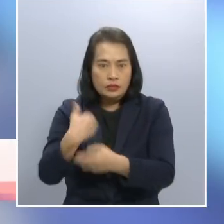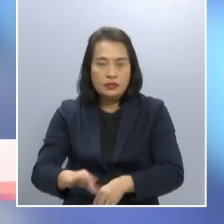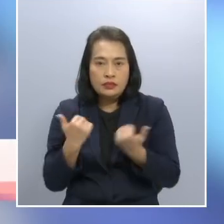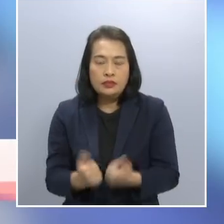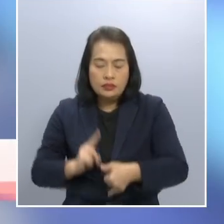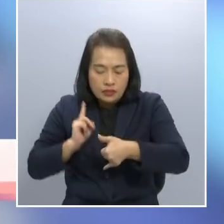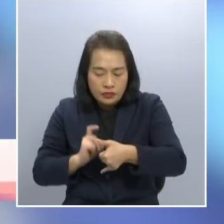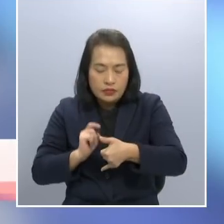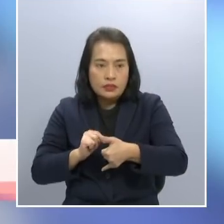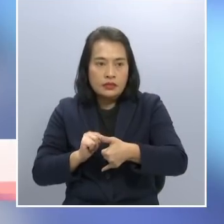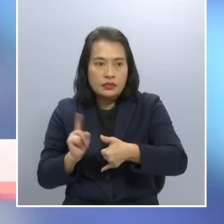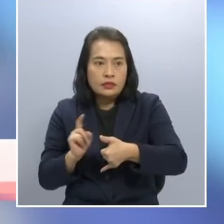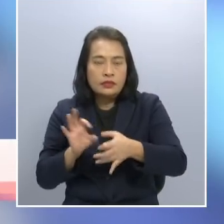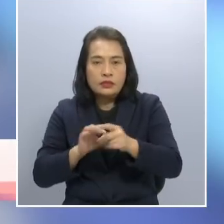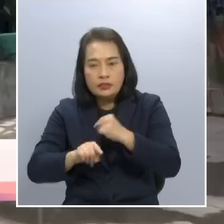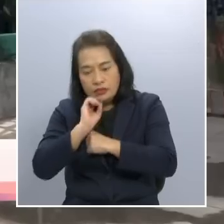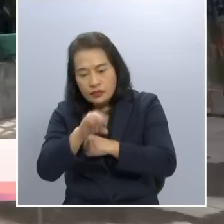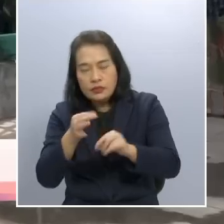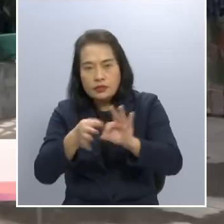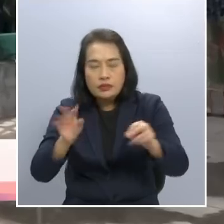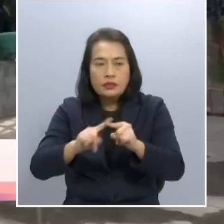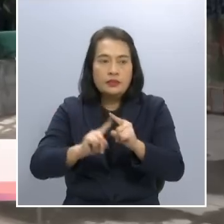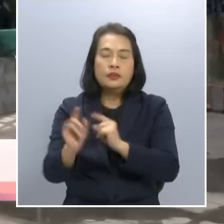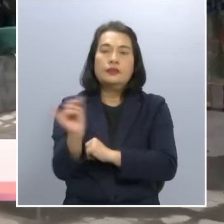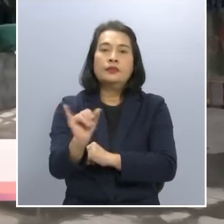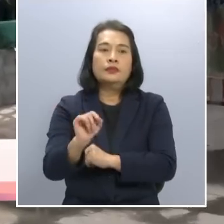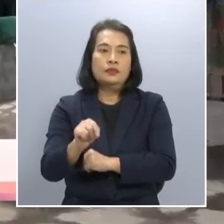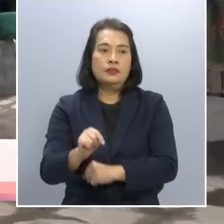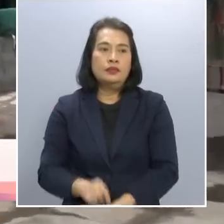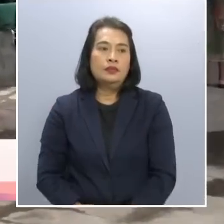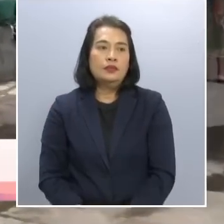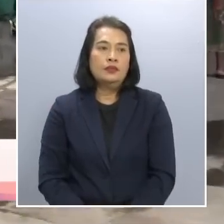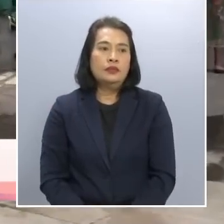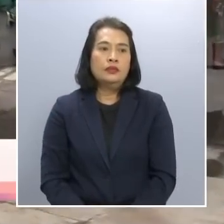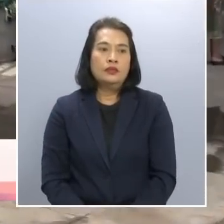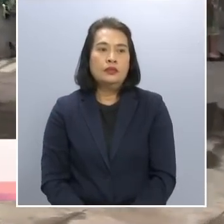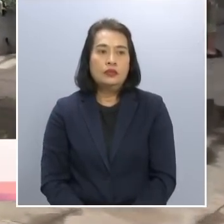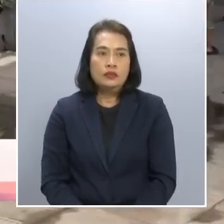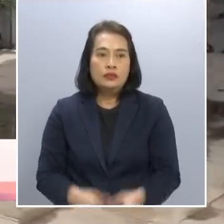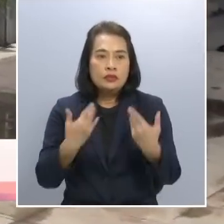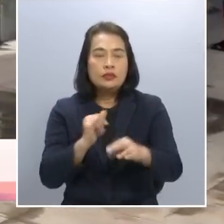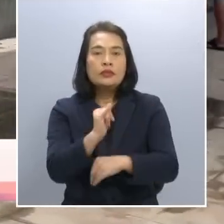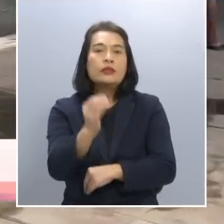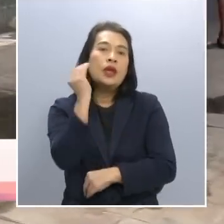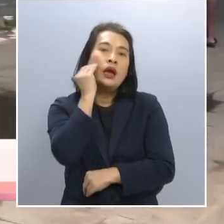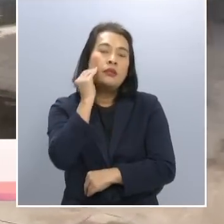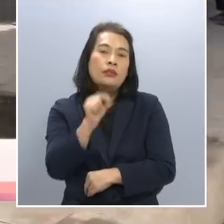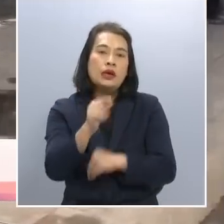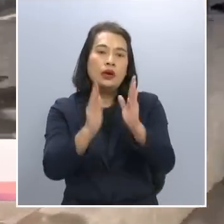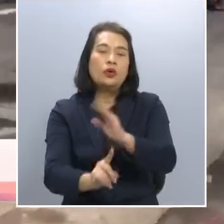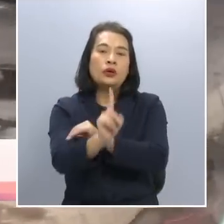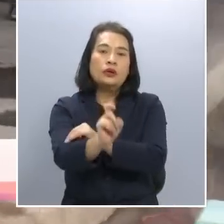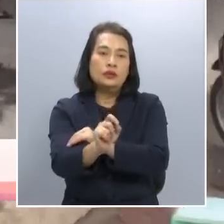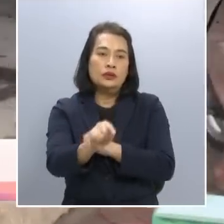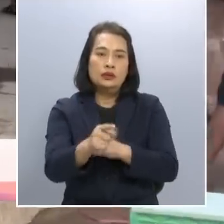นยังไม่สามารถให้รายละเอียดใดๆได้กับสื่อมวลชนทีมข่าวเดินทางไปที่บ้านของผู้ตายนะคะต